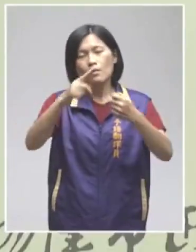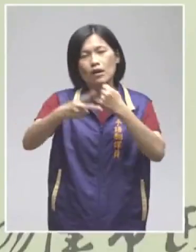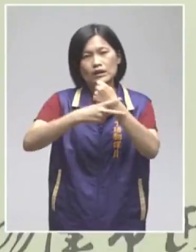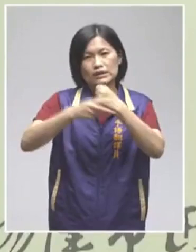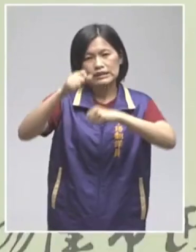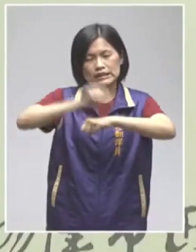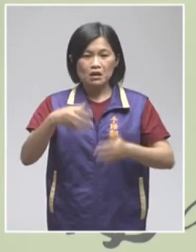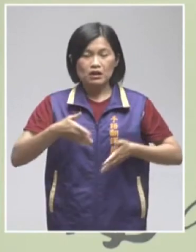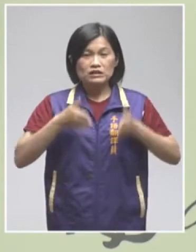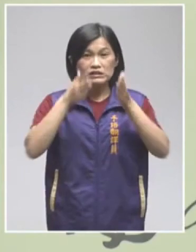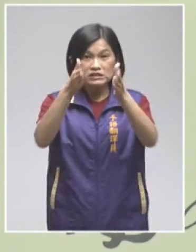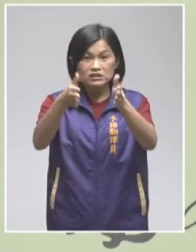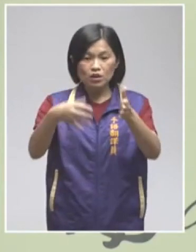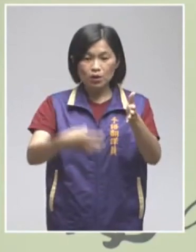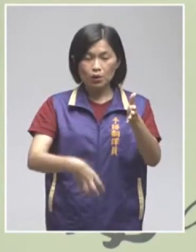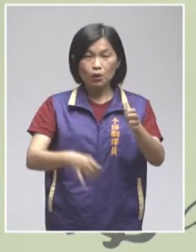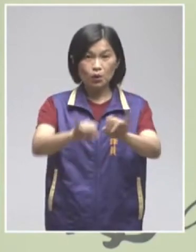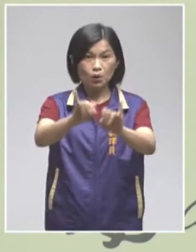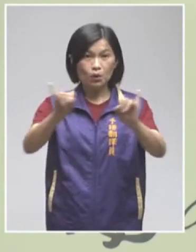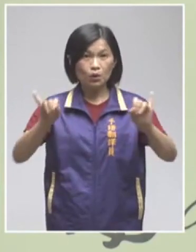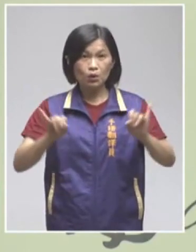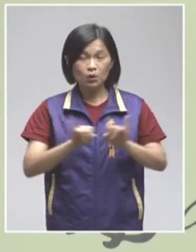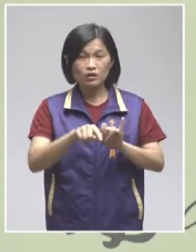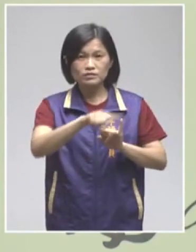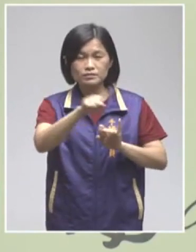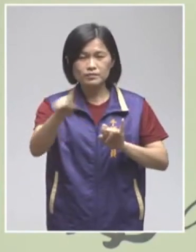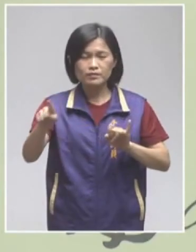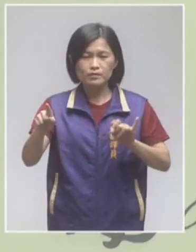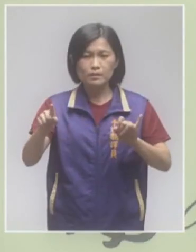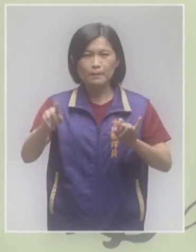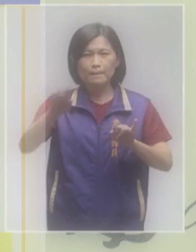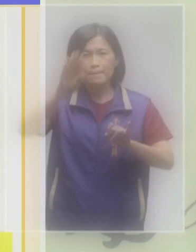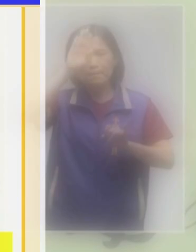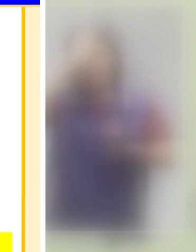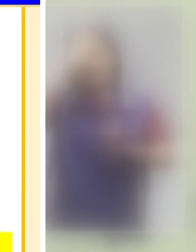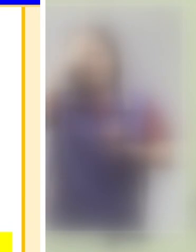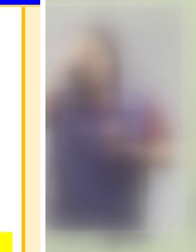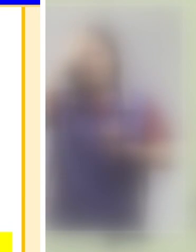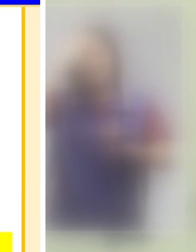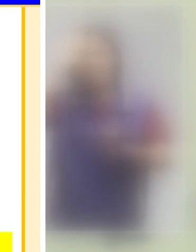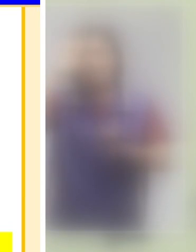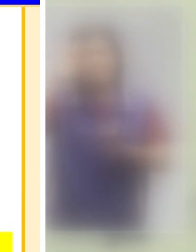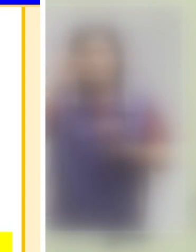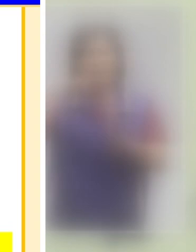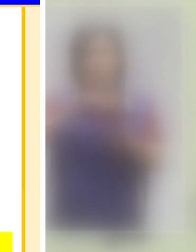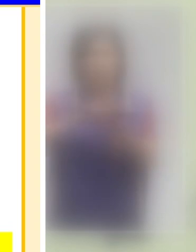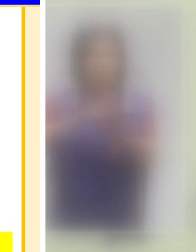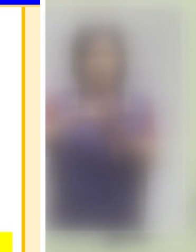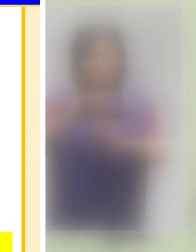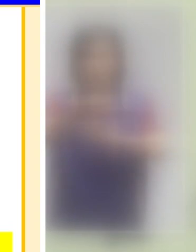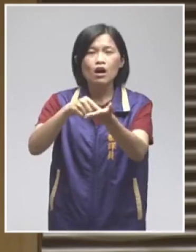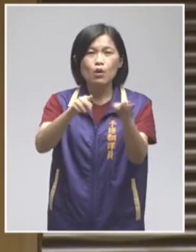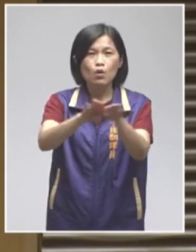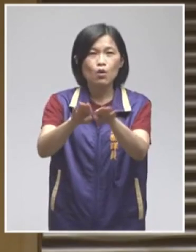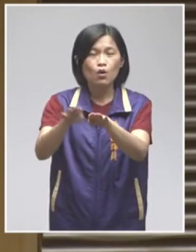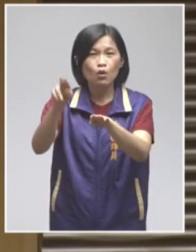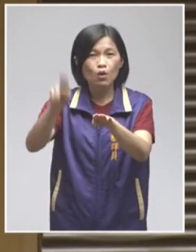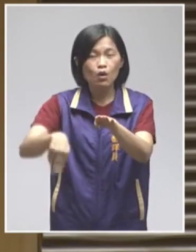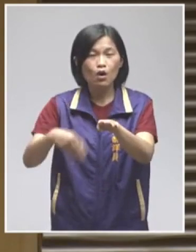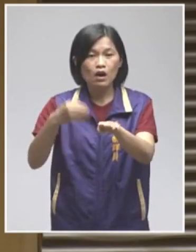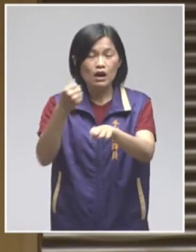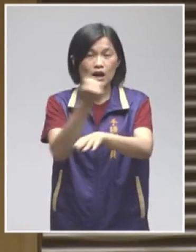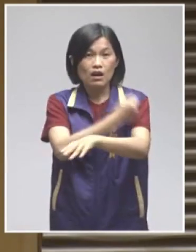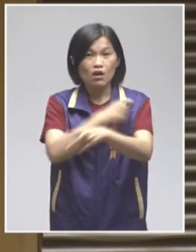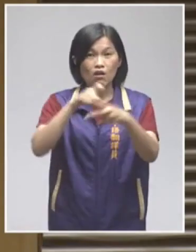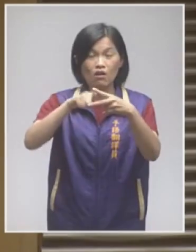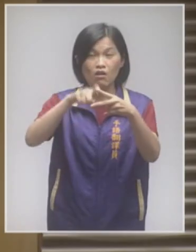送给你。 在防疫记者会上，也邀请妇产科的医师说明疫情对于孕妇的影响以及预防措施，同时也再次详述劳